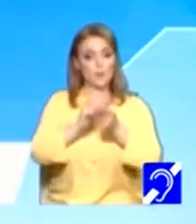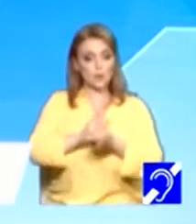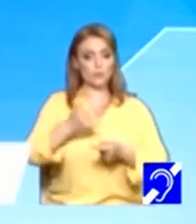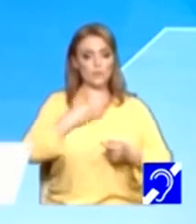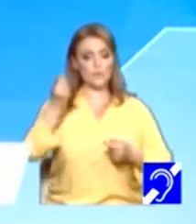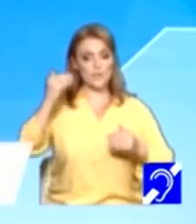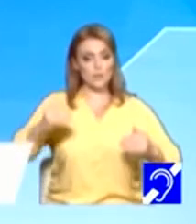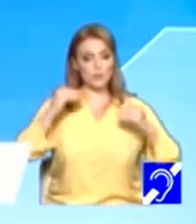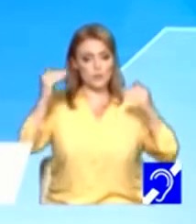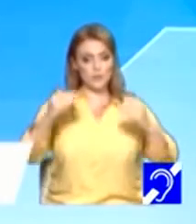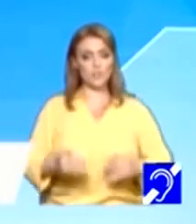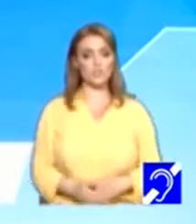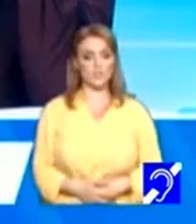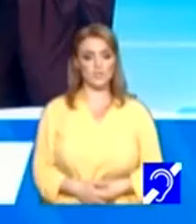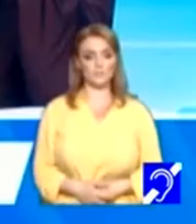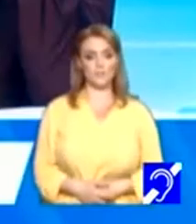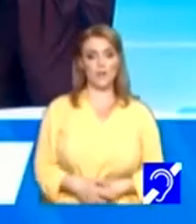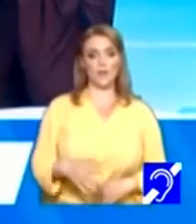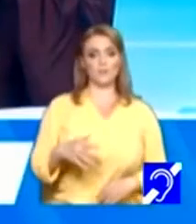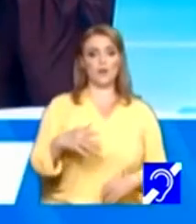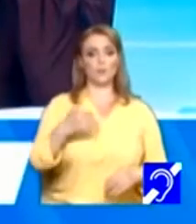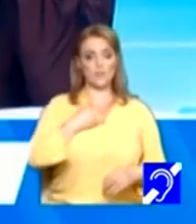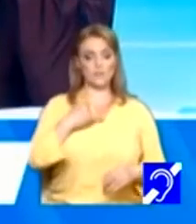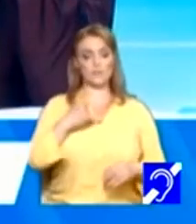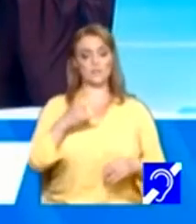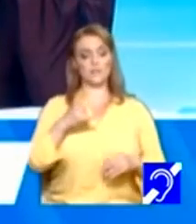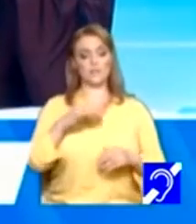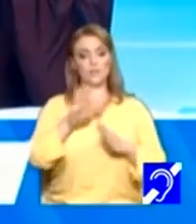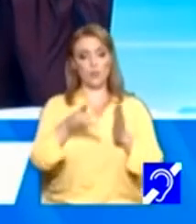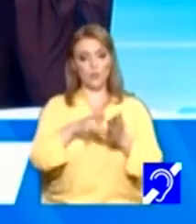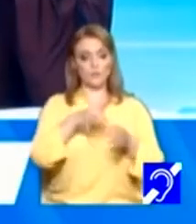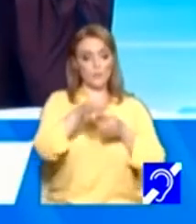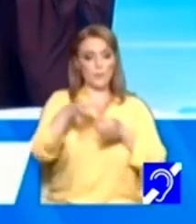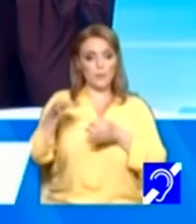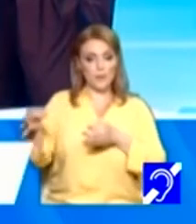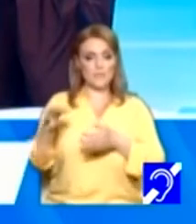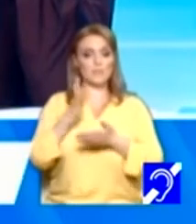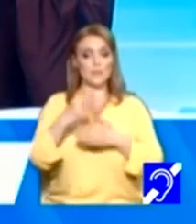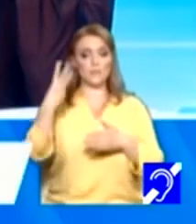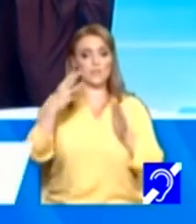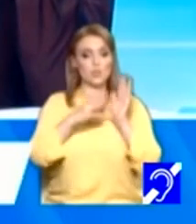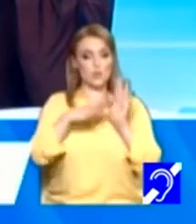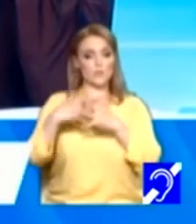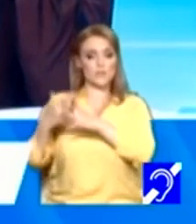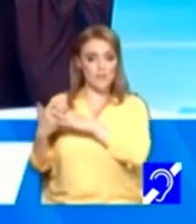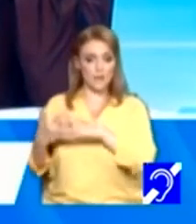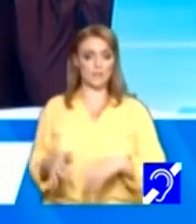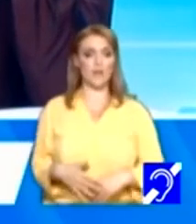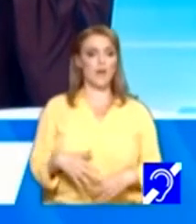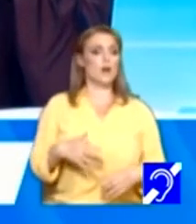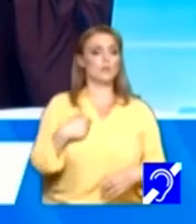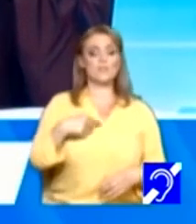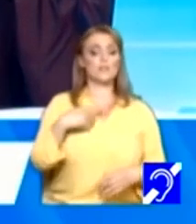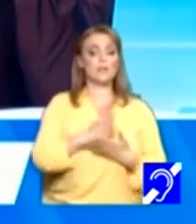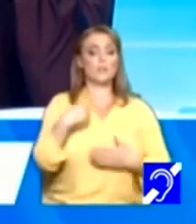Orhei și sunt 74 de sate, 38 de primării, indiferent de culoarea politică, suntem mândri că suntem primul și unicul